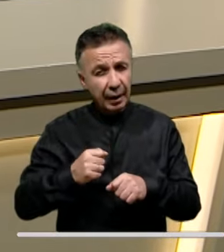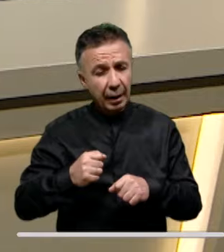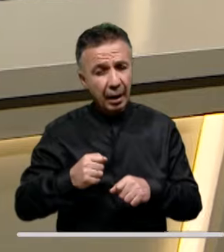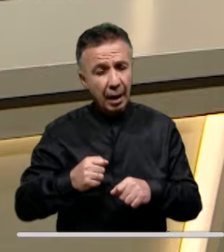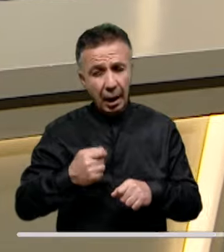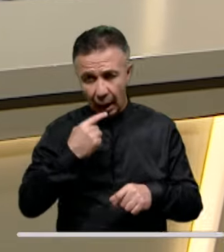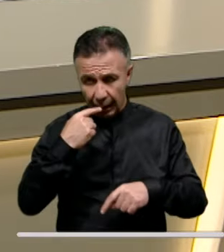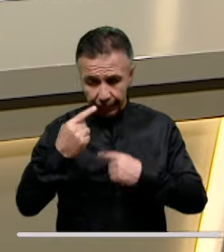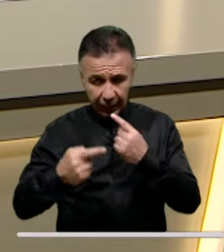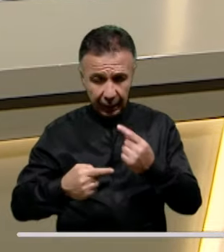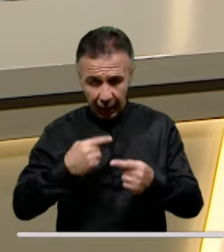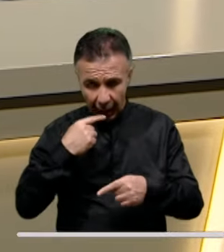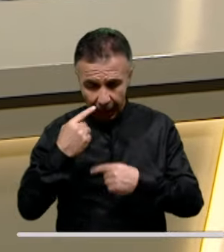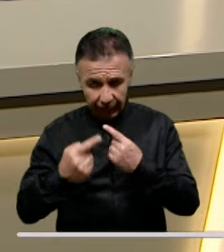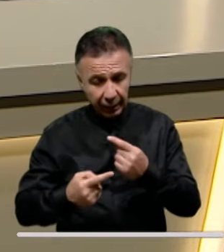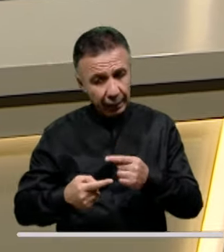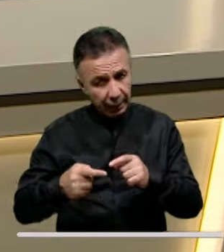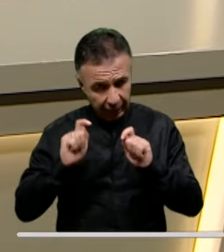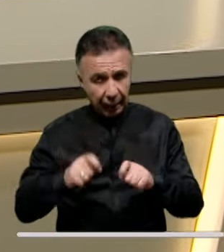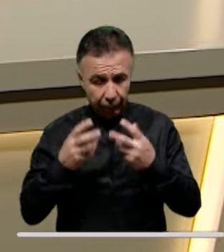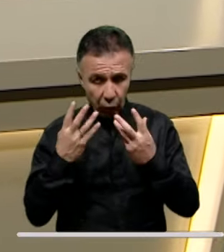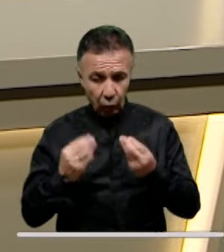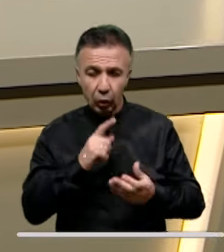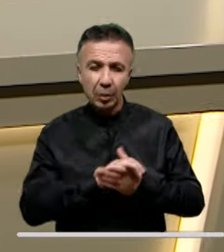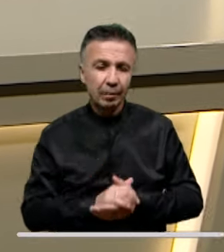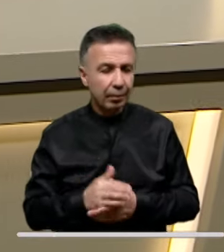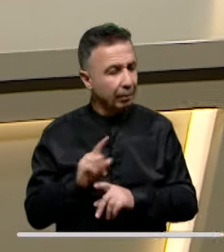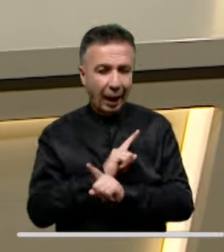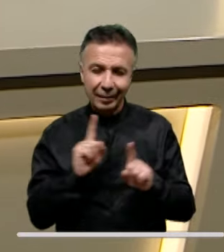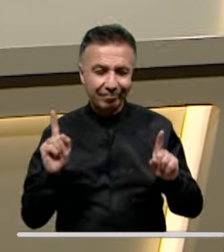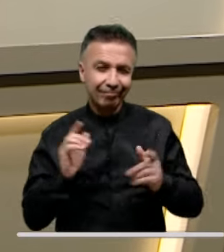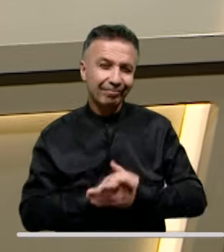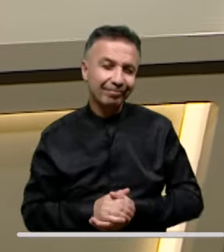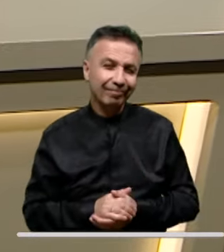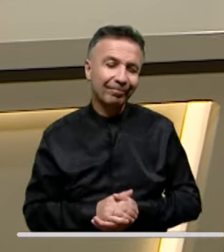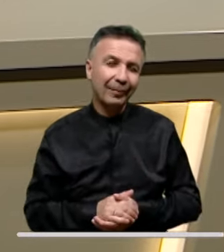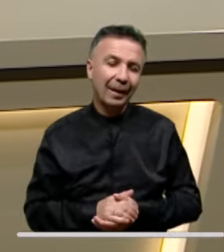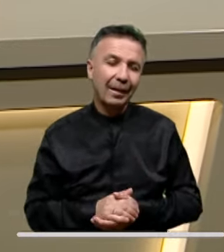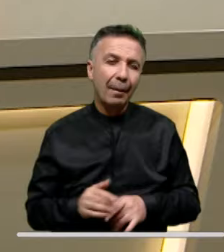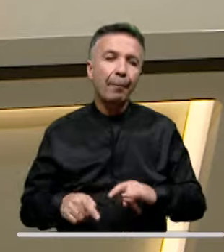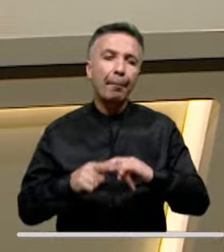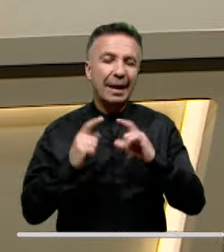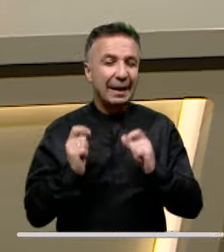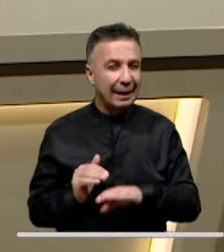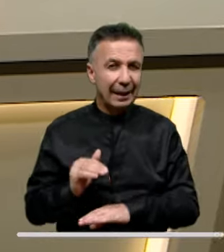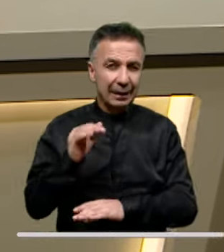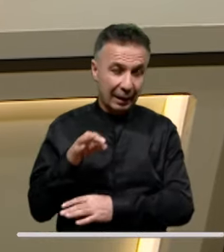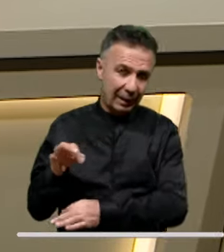Mekke'ye dilediği gibi girebiliyor mu mesela? Giremiyor. Hatta Mekke'de yaşayanlar